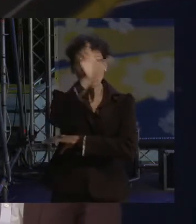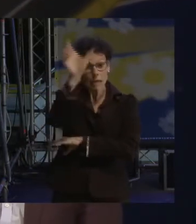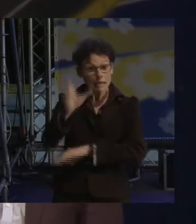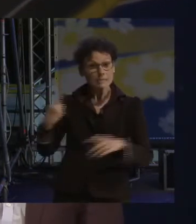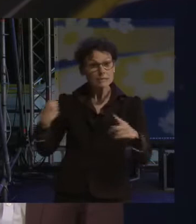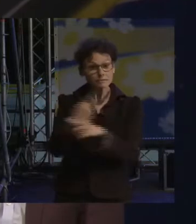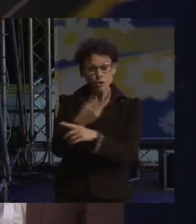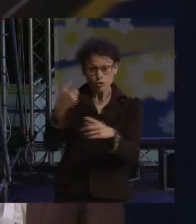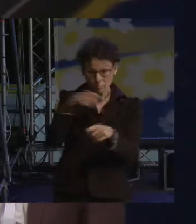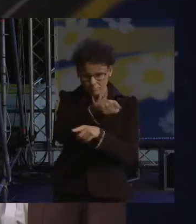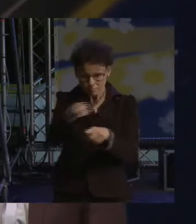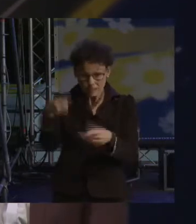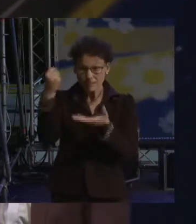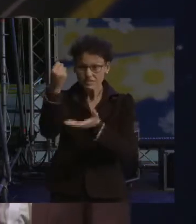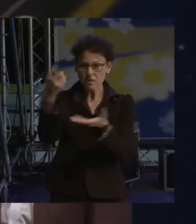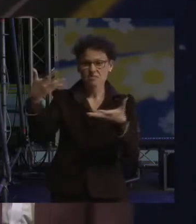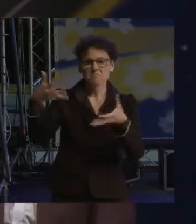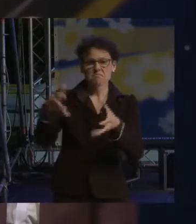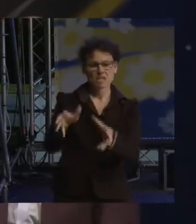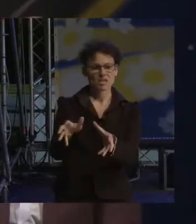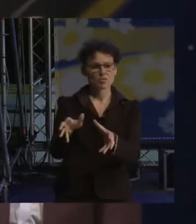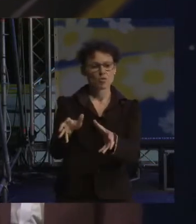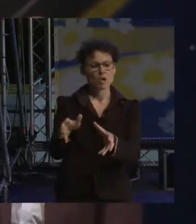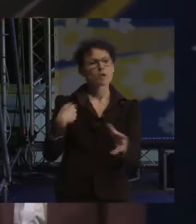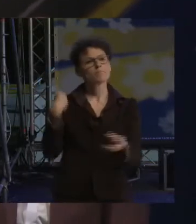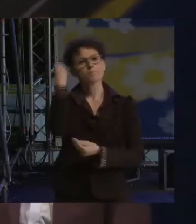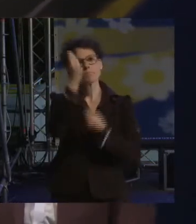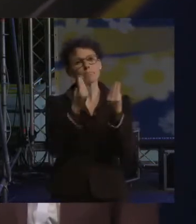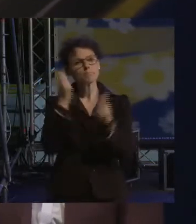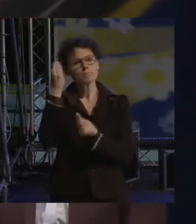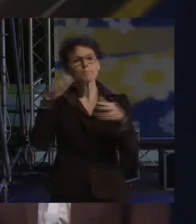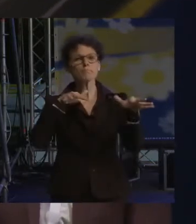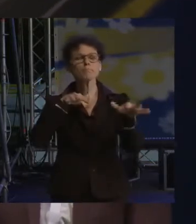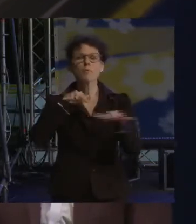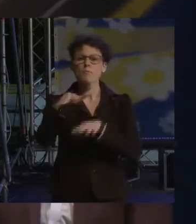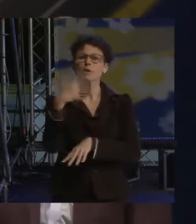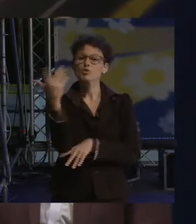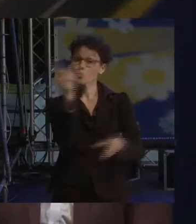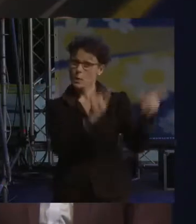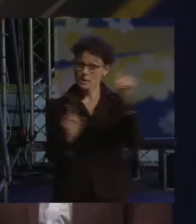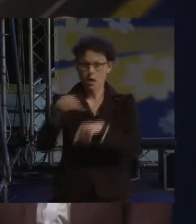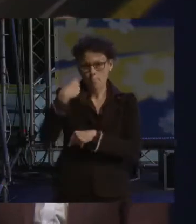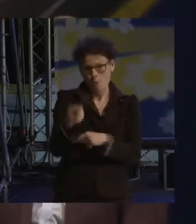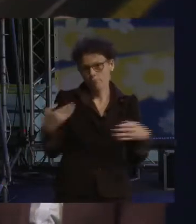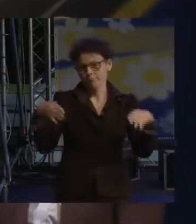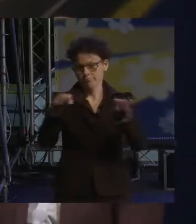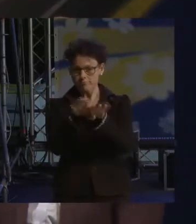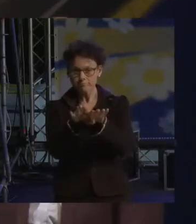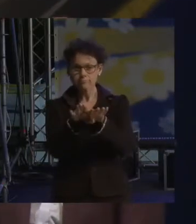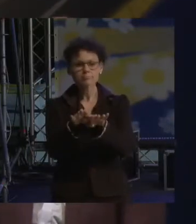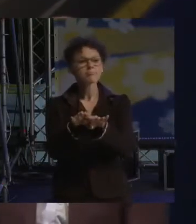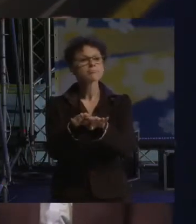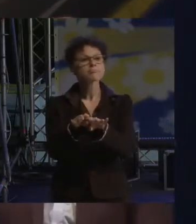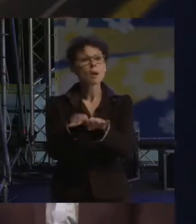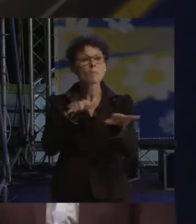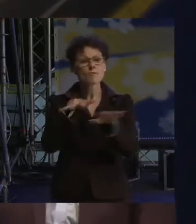di meno ecco io credo che il movimento 5 stelle veramente e qui concludo ha dimostrato che con